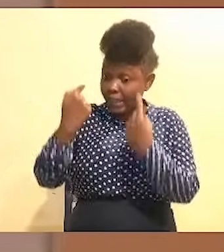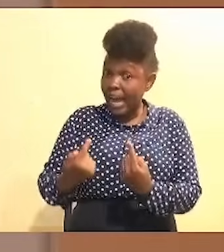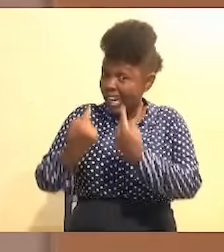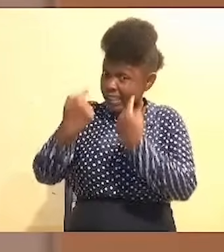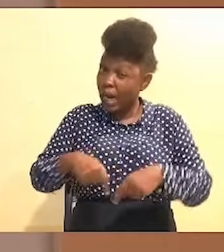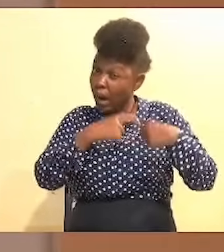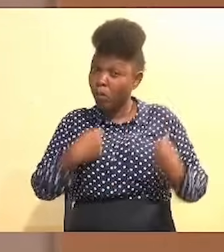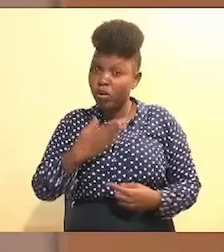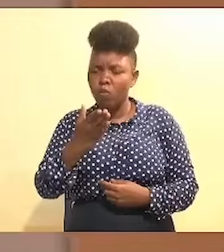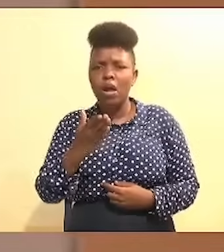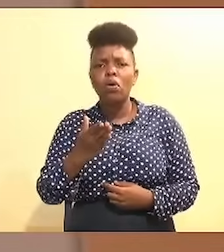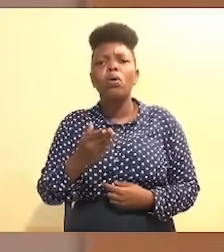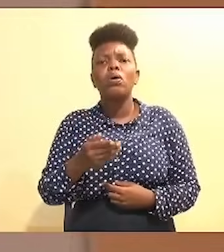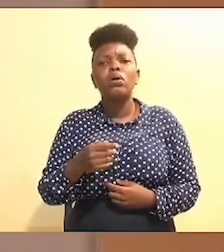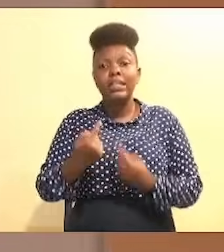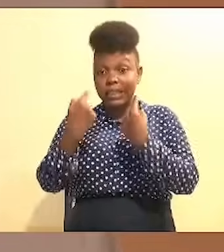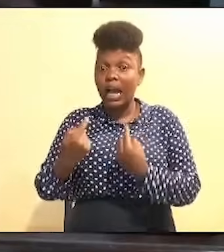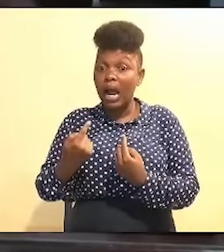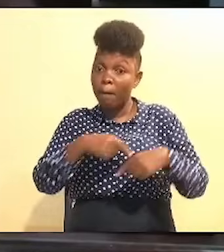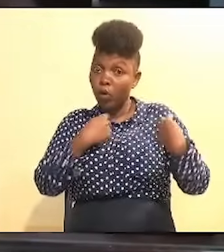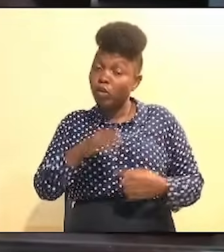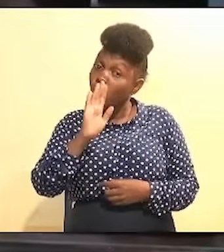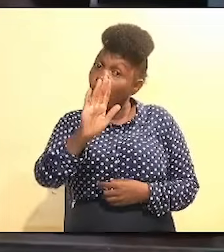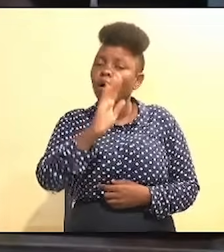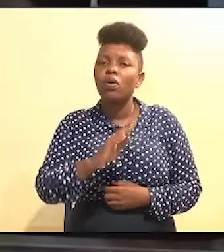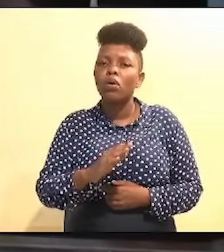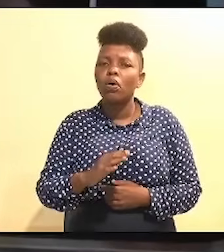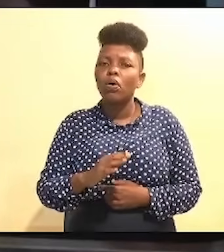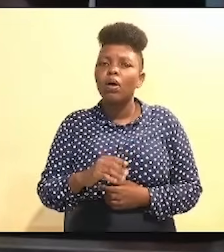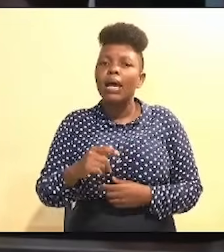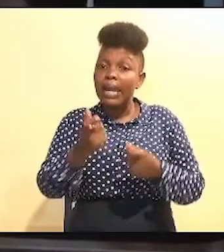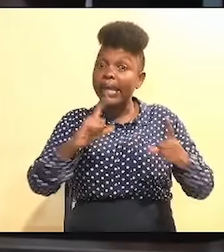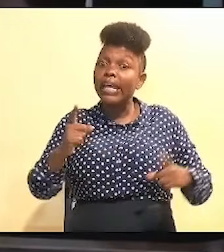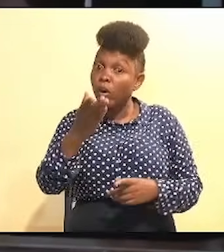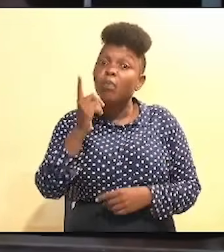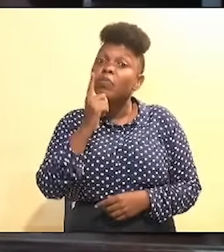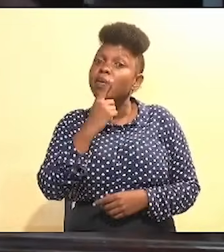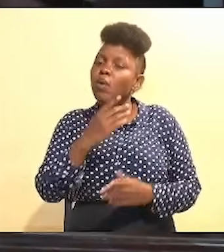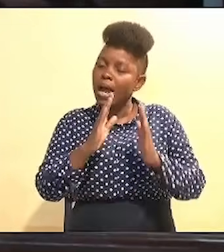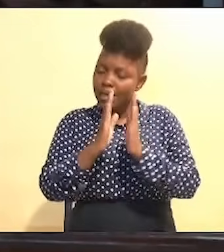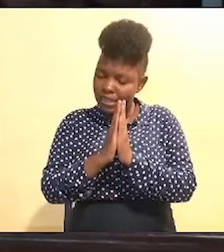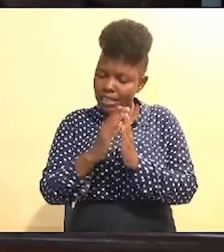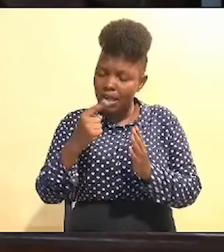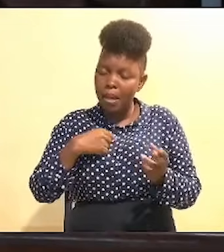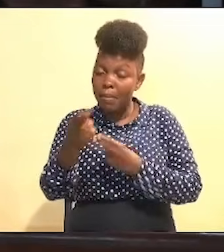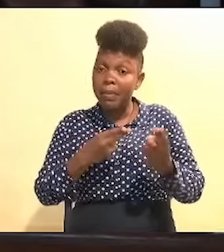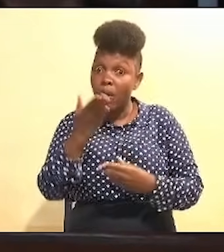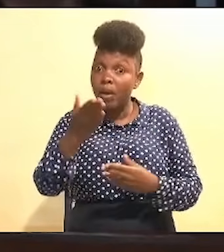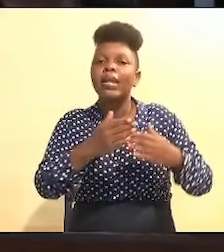peke yako chumbani ile tu unaisoma ile message sema moyoni. Lakini na wewe mjibu mwambie asante sana mimi nakupenda pia.